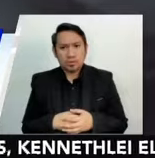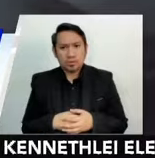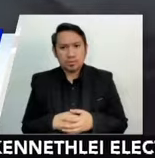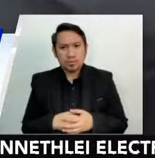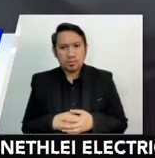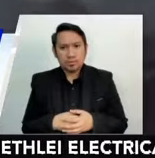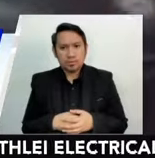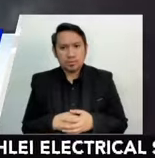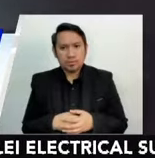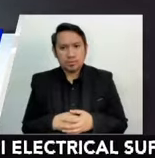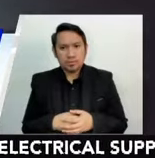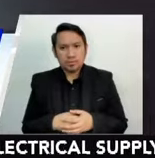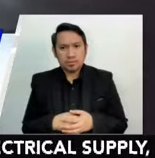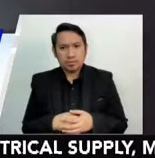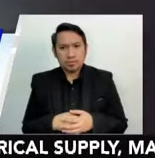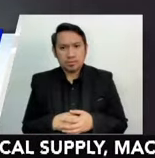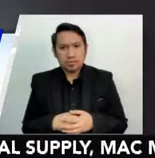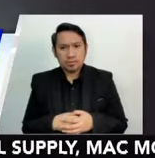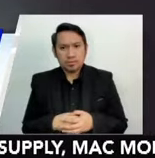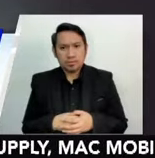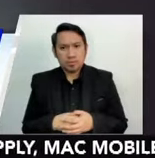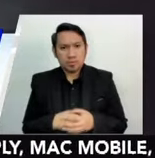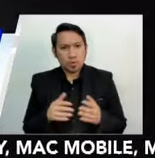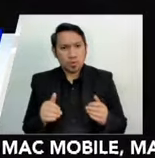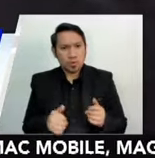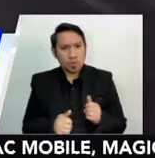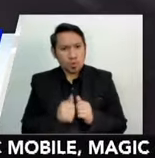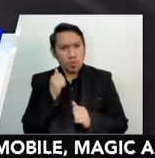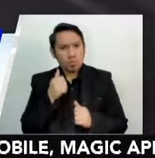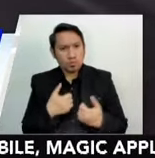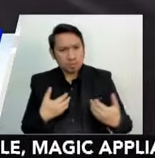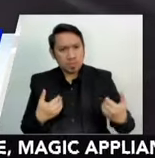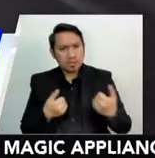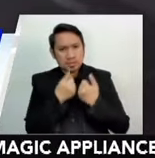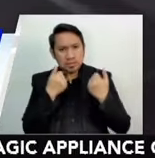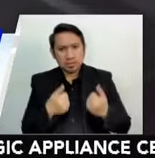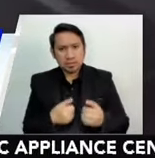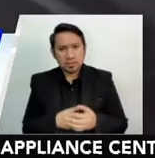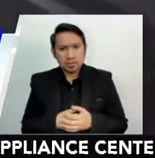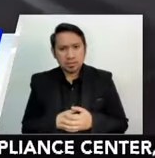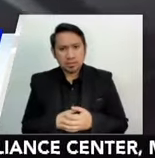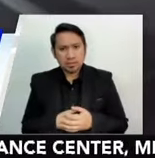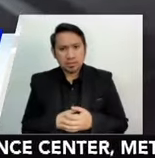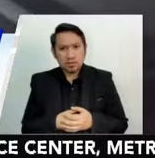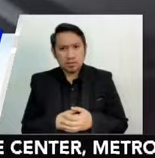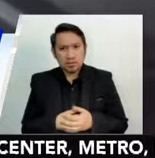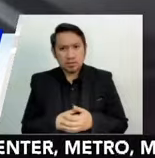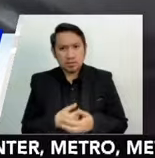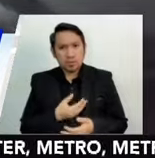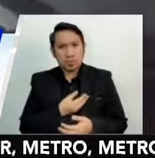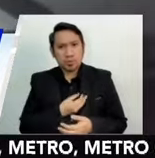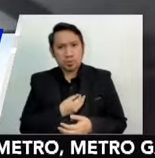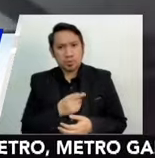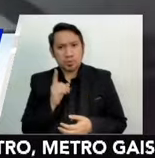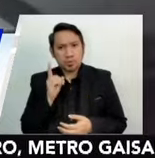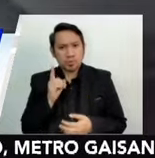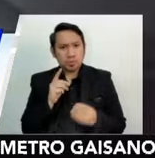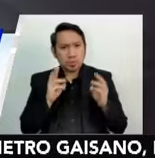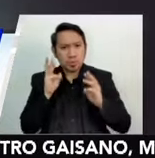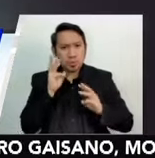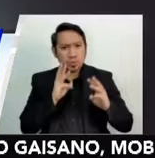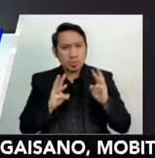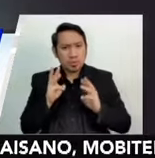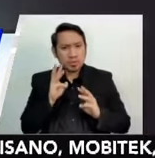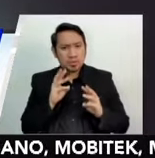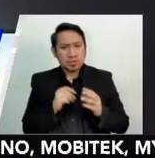Muntik ko ng bangga. Kinabahan ako dun, ah. Pero kahit siya na ang kinabahan, hindi pa rin naiwasang mag-alala nung nag-video sa dashcam.